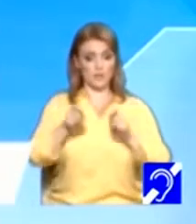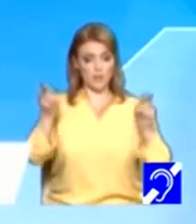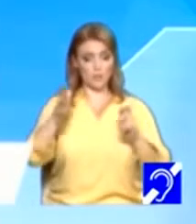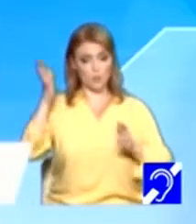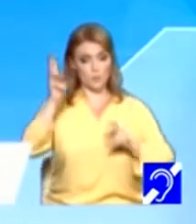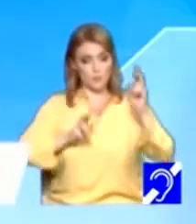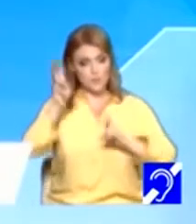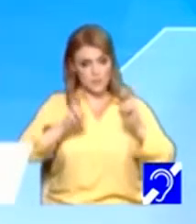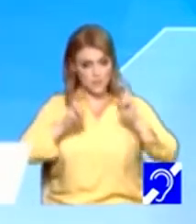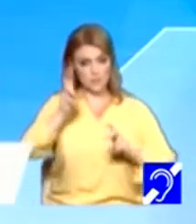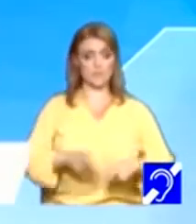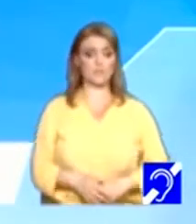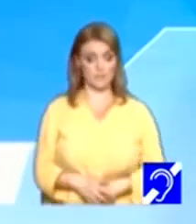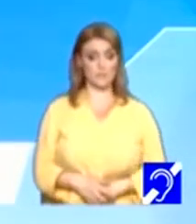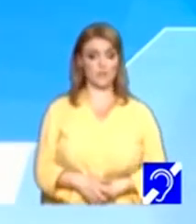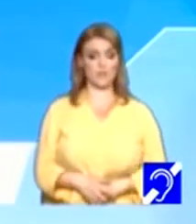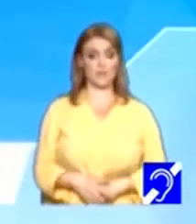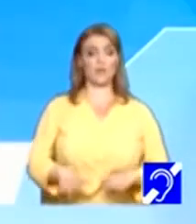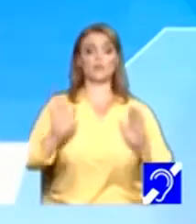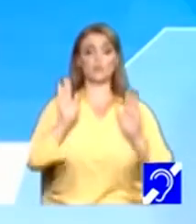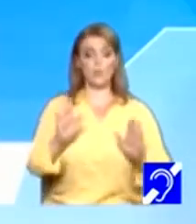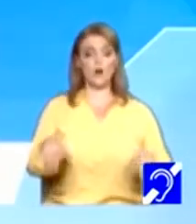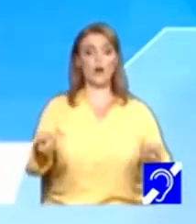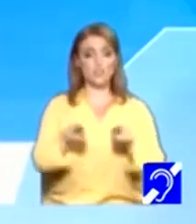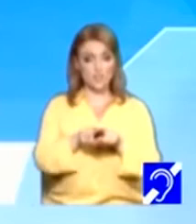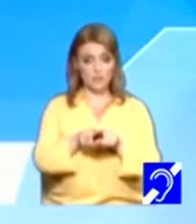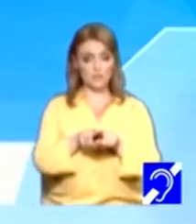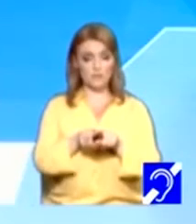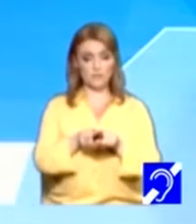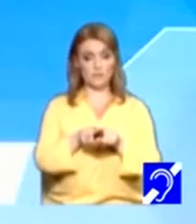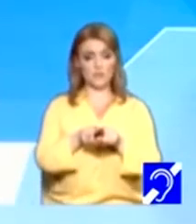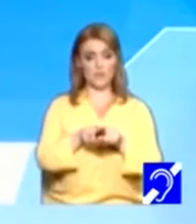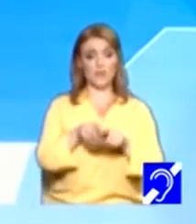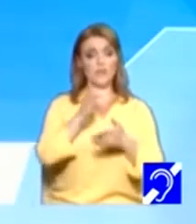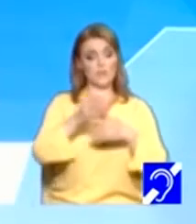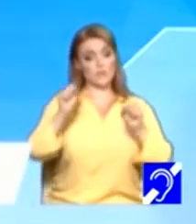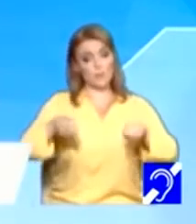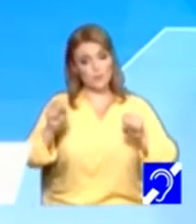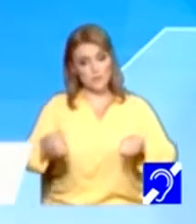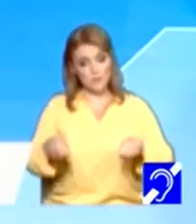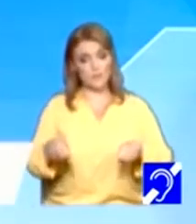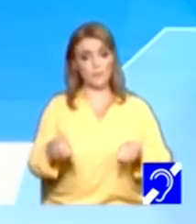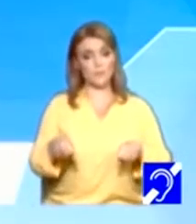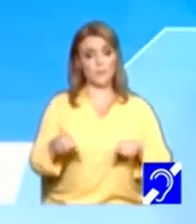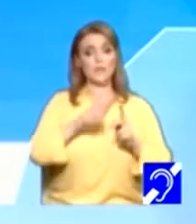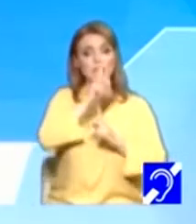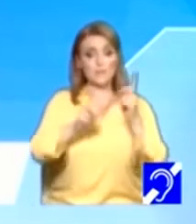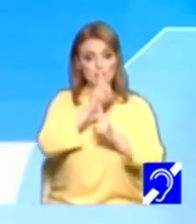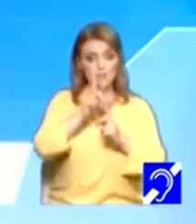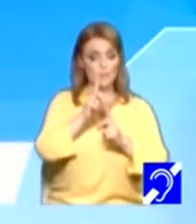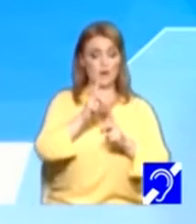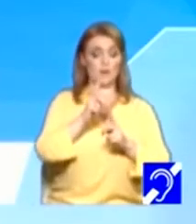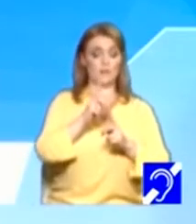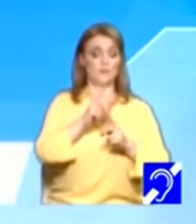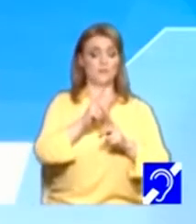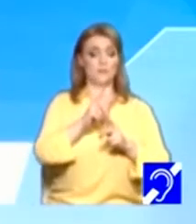economic să fie la justa lui valoare. Numai în felul acesta este posibil de schimbat aceste